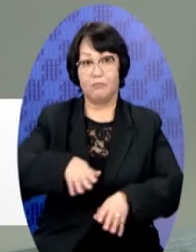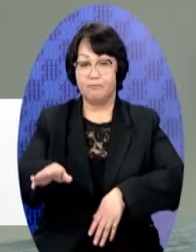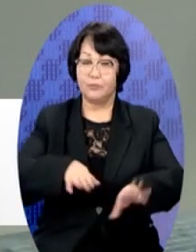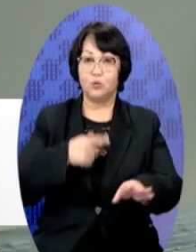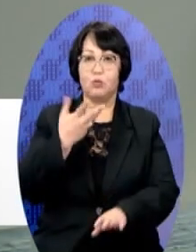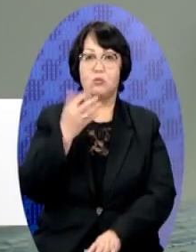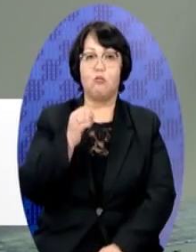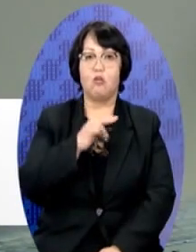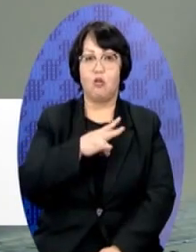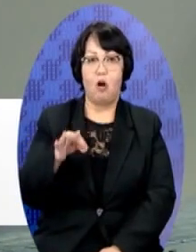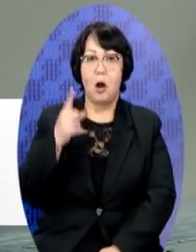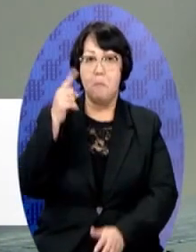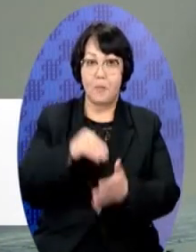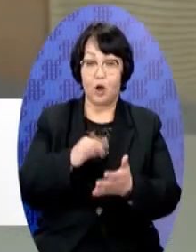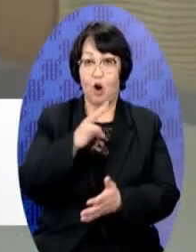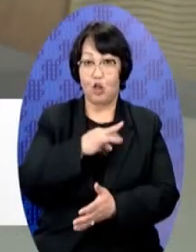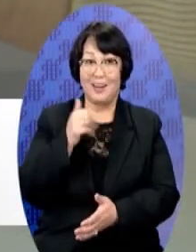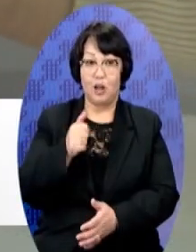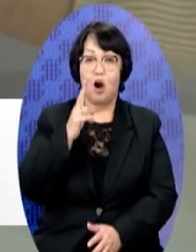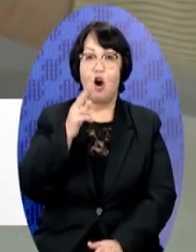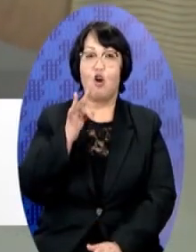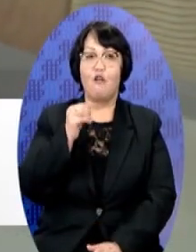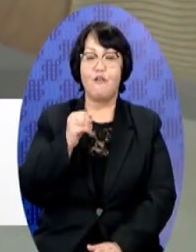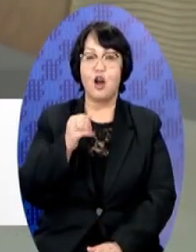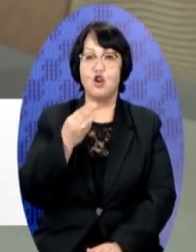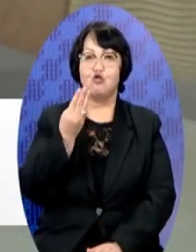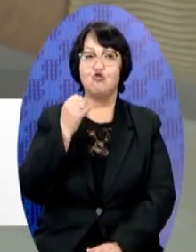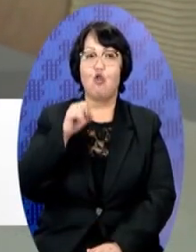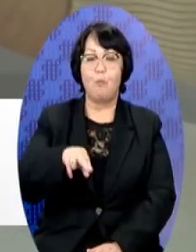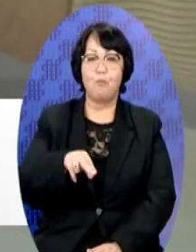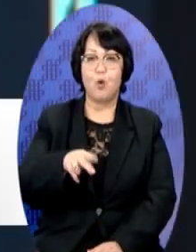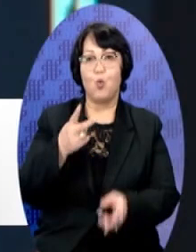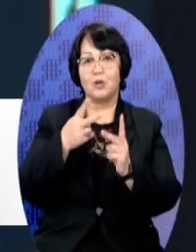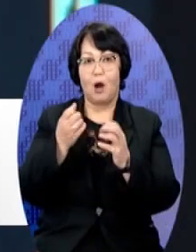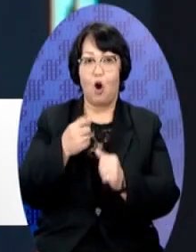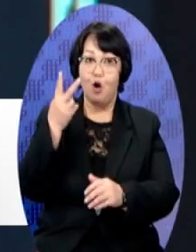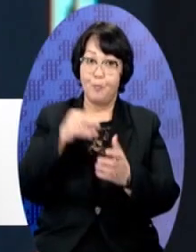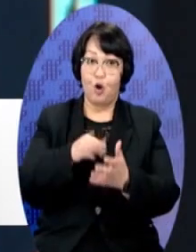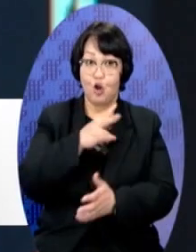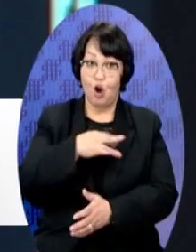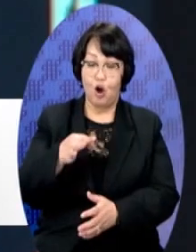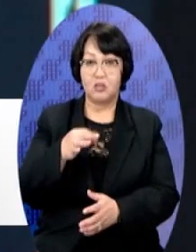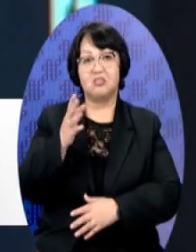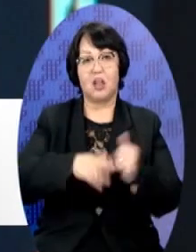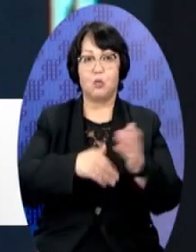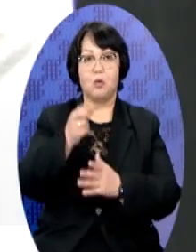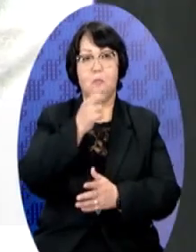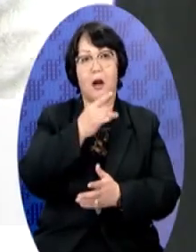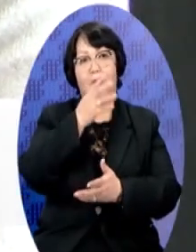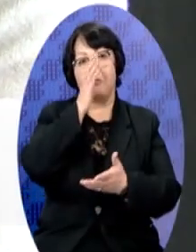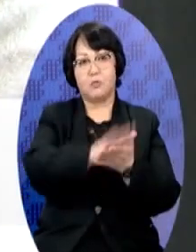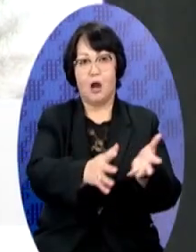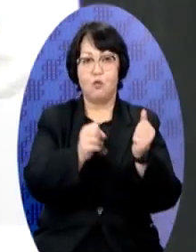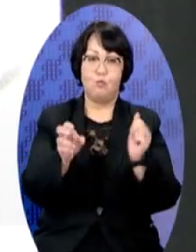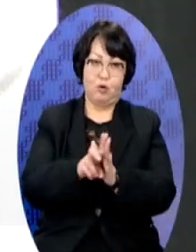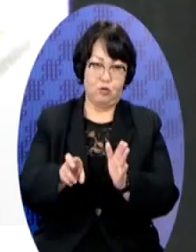оноо цуглуулад копи шопоор үйлчлүүлэх, 2000 оноо цуглуулад дэлгүүрээс тодорхой бараа сонгоо авах эрх үүсэх юм а. Санаа нугаас